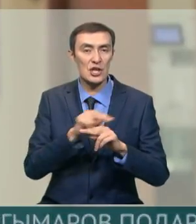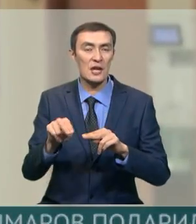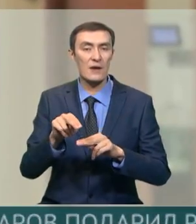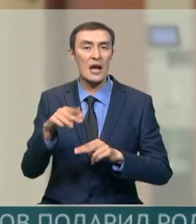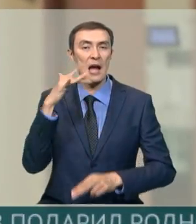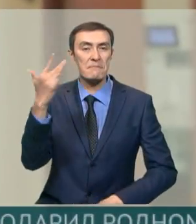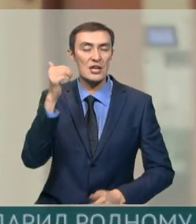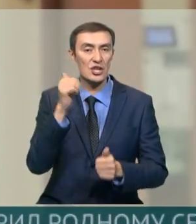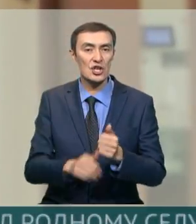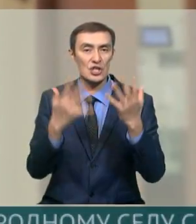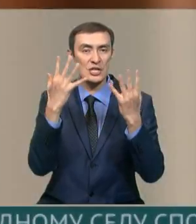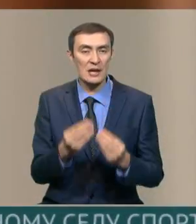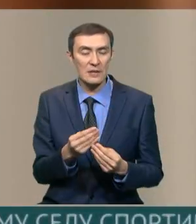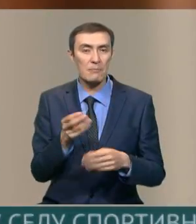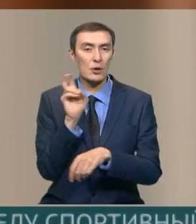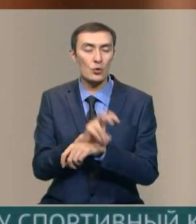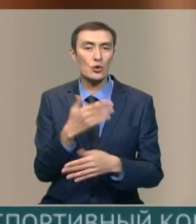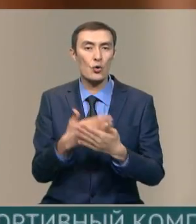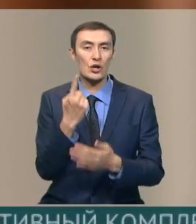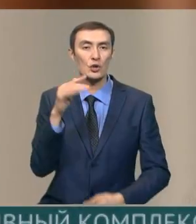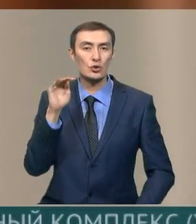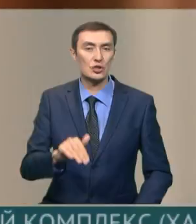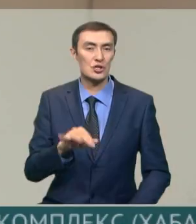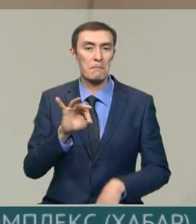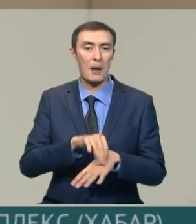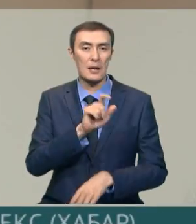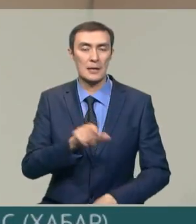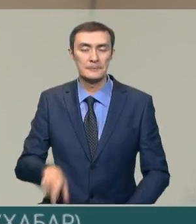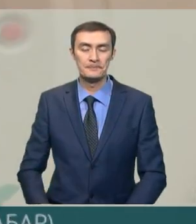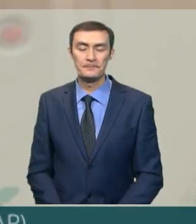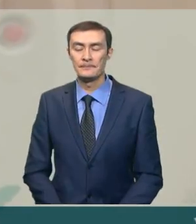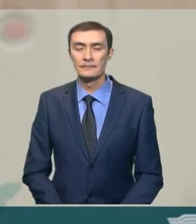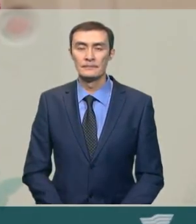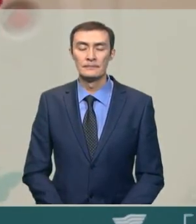томотерапии ежедневно приходит около 1000 больных.